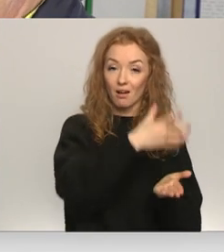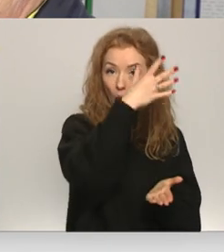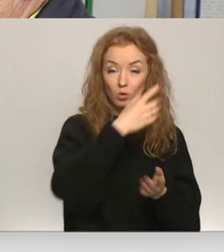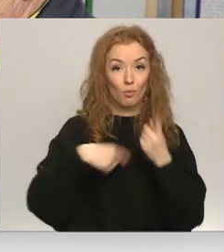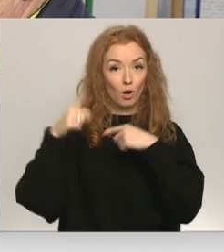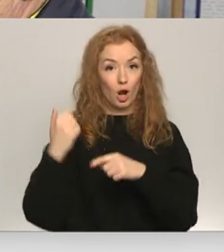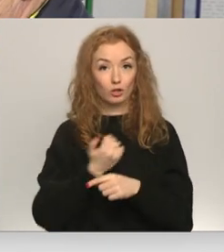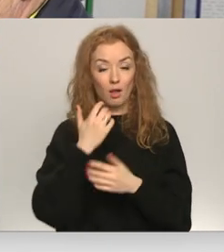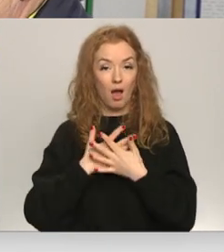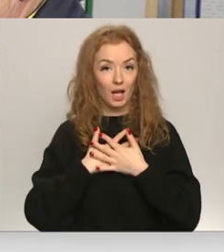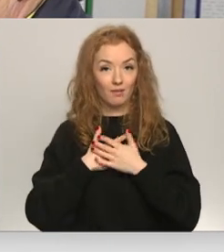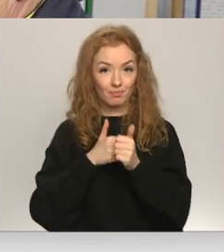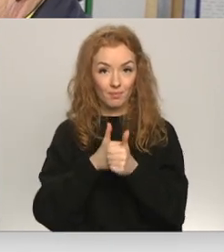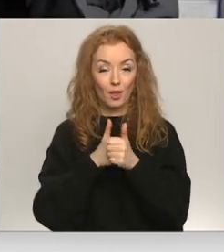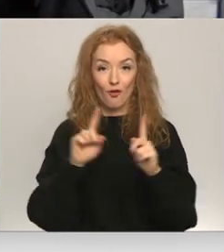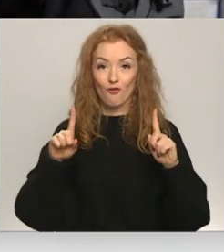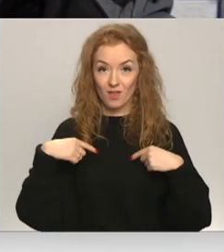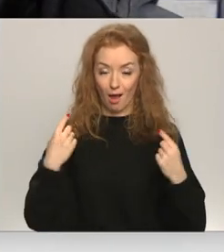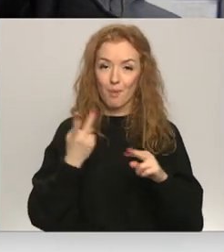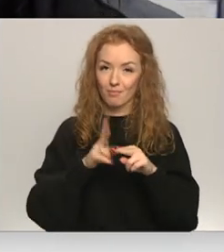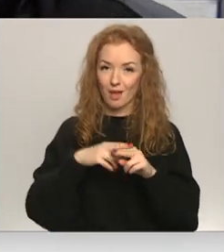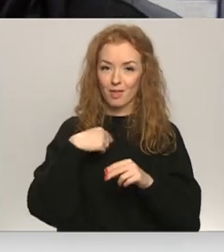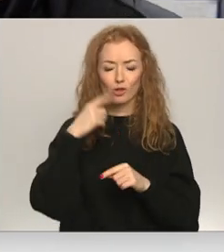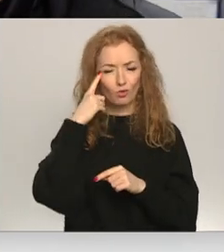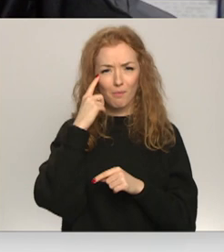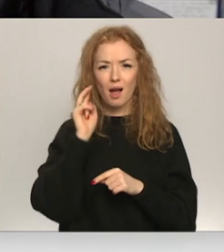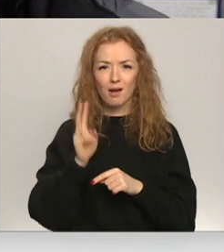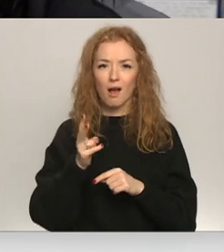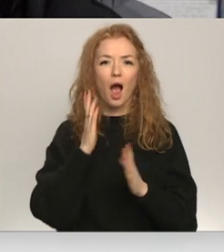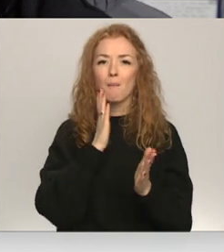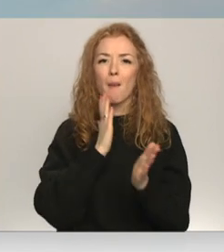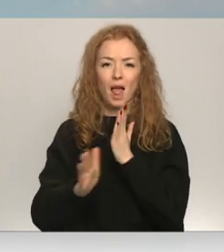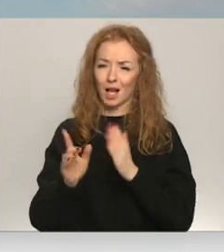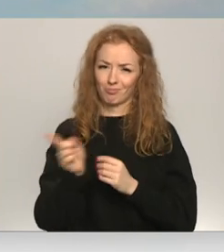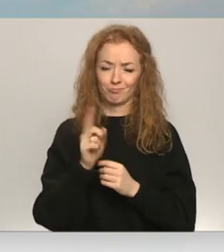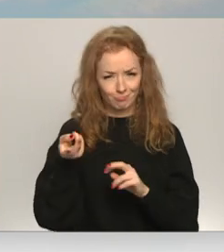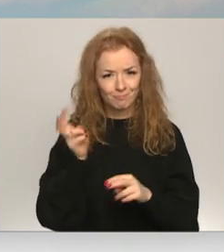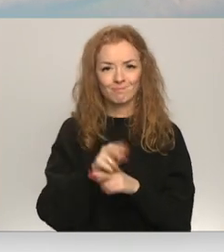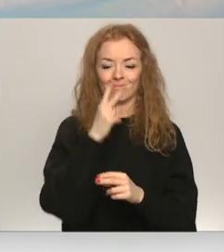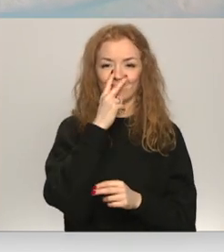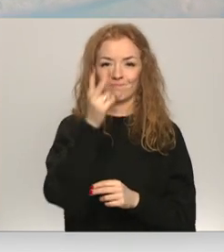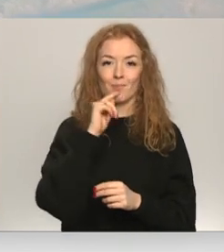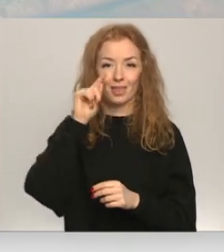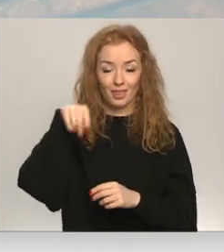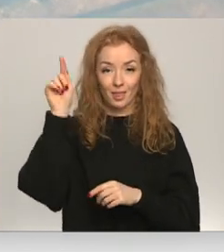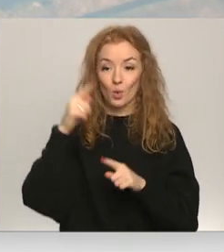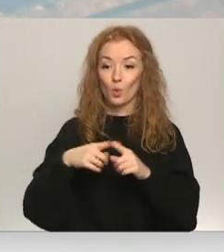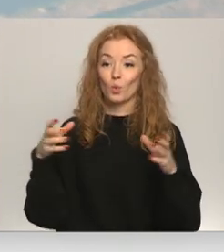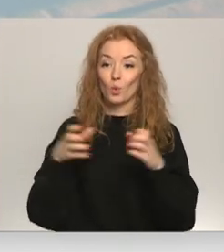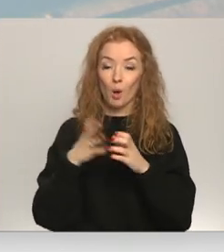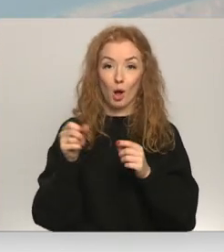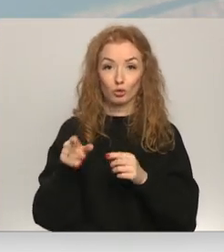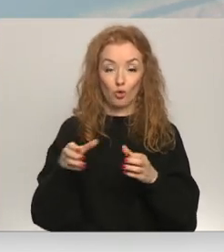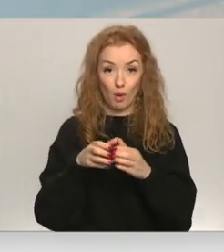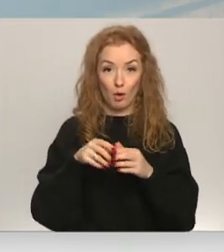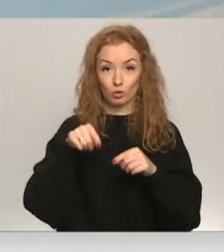pagājušajā gadā aktīvi sekoju līdz finālam, tad es domāju, ka nevar šādu iespēju laist garām. Gagārina kauss kopā ar Omskas avangarda komandu,